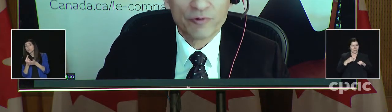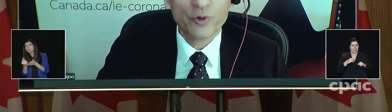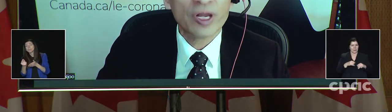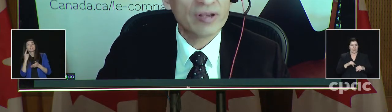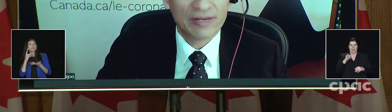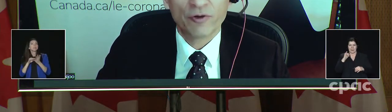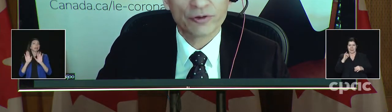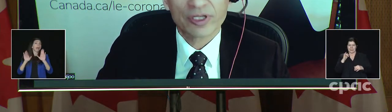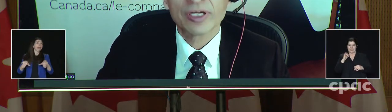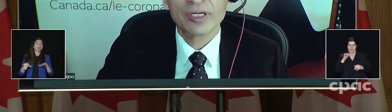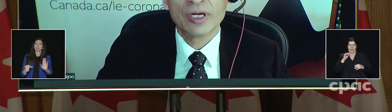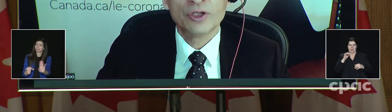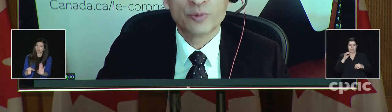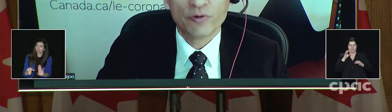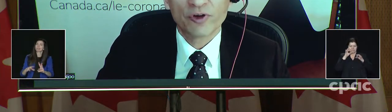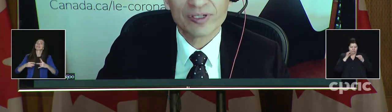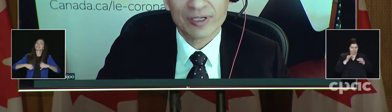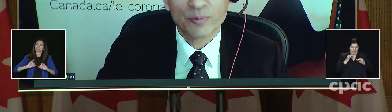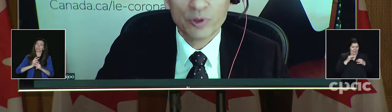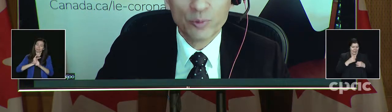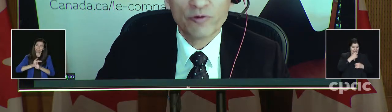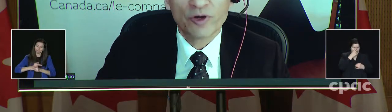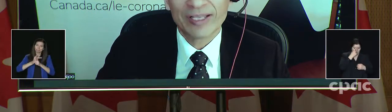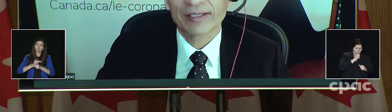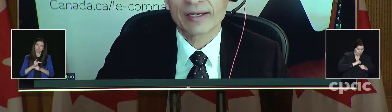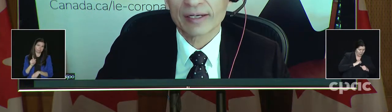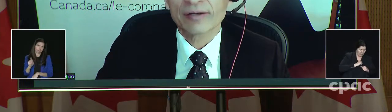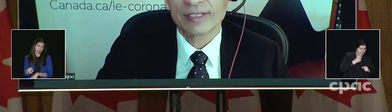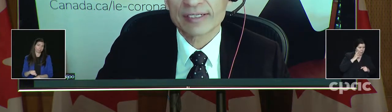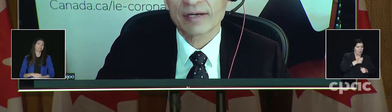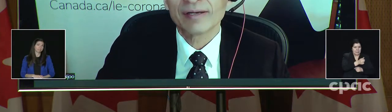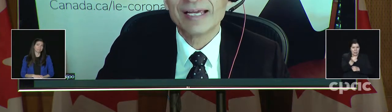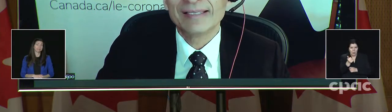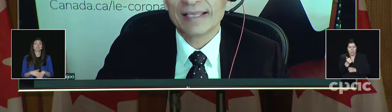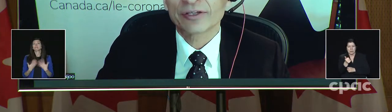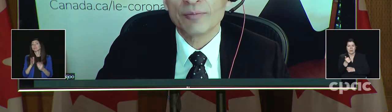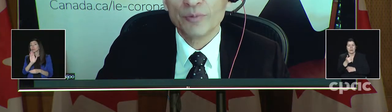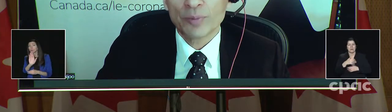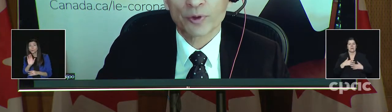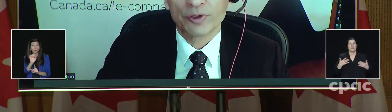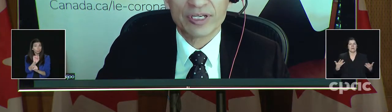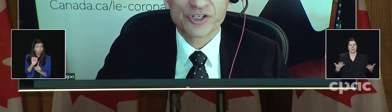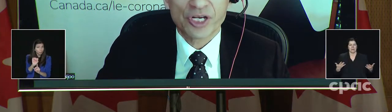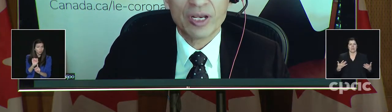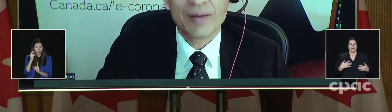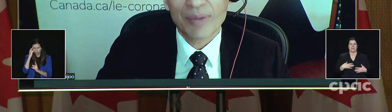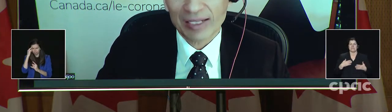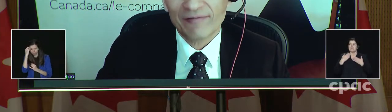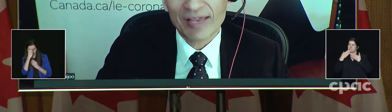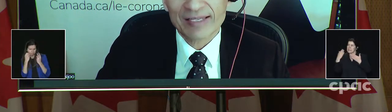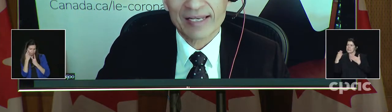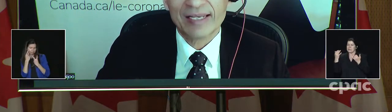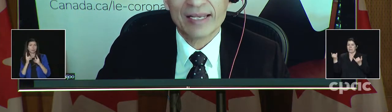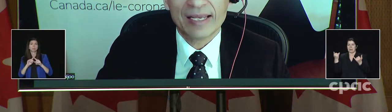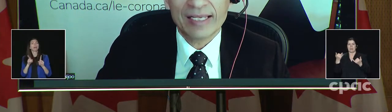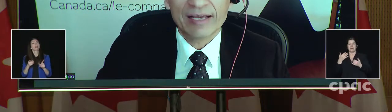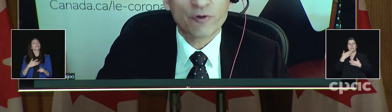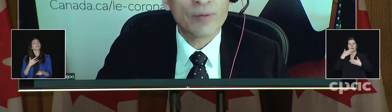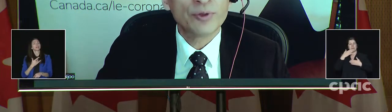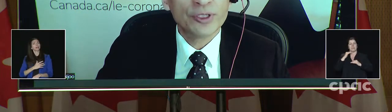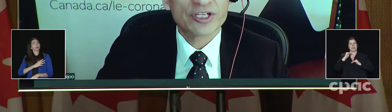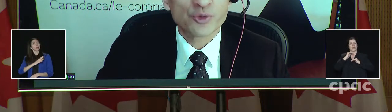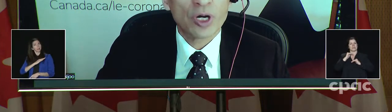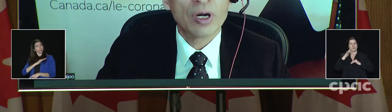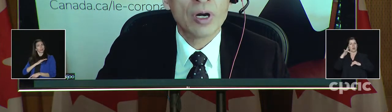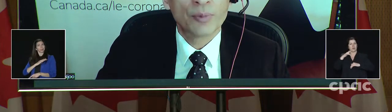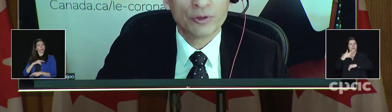pour vous et les vôtres, nous pouvons être reconnaissants d'être mieux protégés par les vaccins et d'avoir